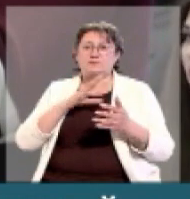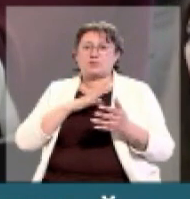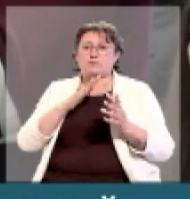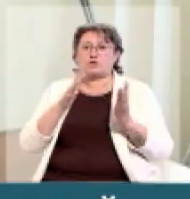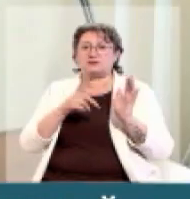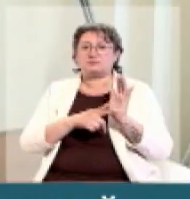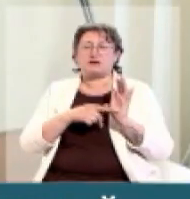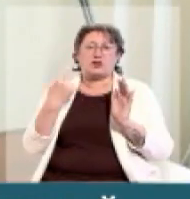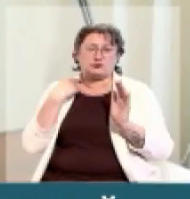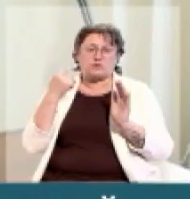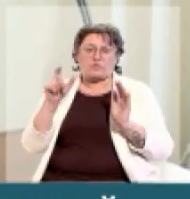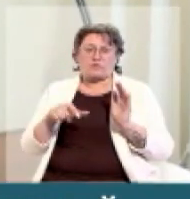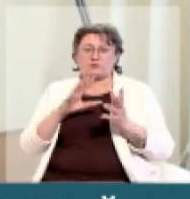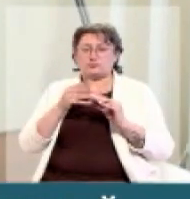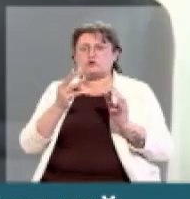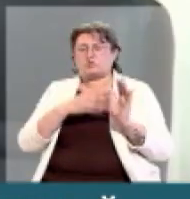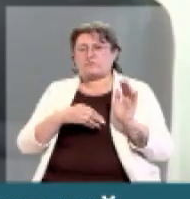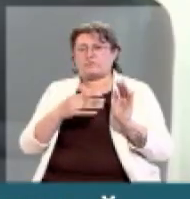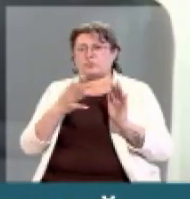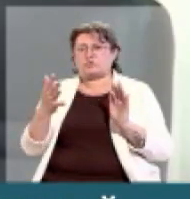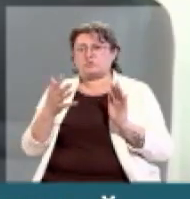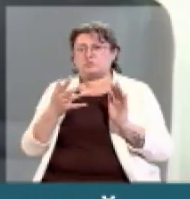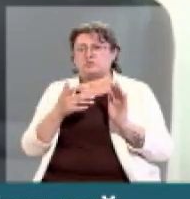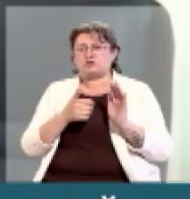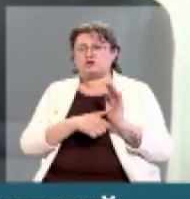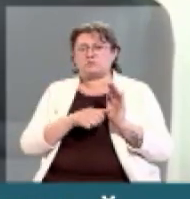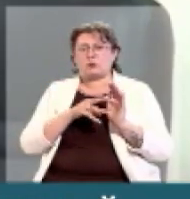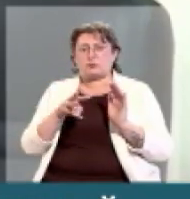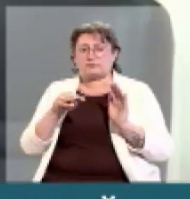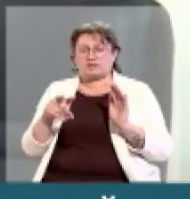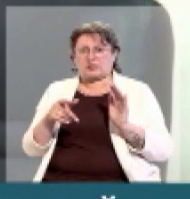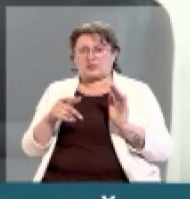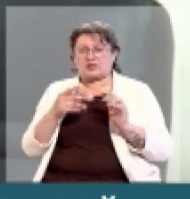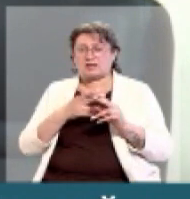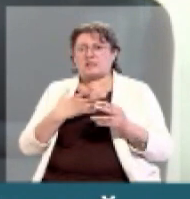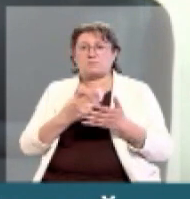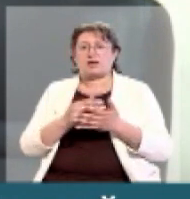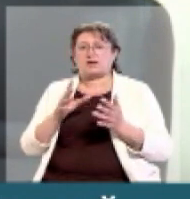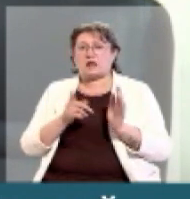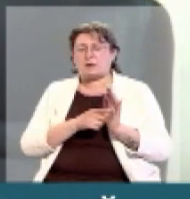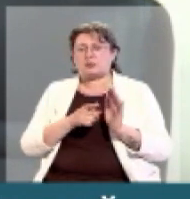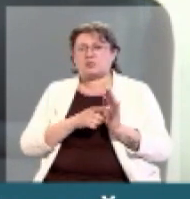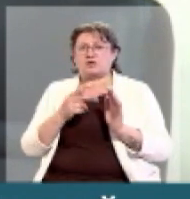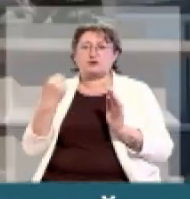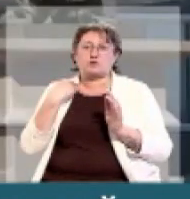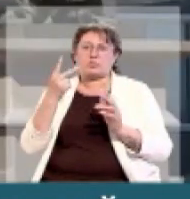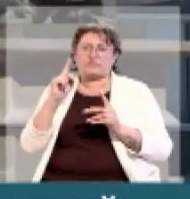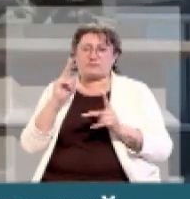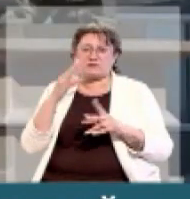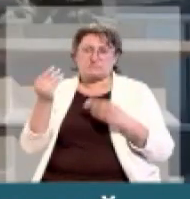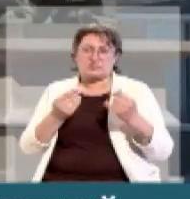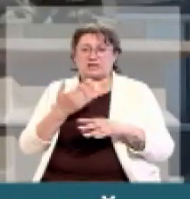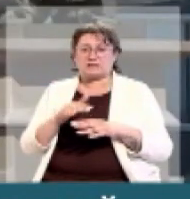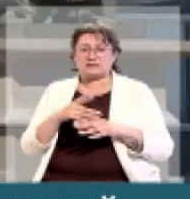более 70 должников. Общая сумма штрафа составила более 6 миллионов тенге. В основном это неплательщики алиментов, коммунальных счетов, кредитов.